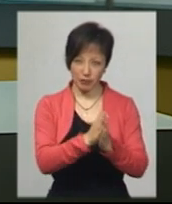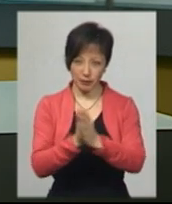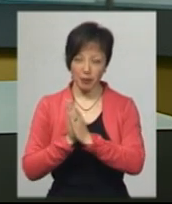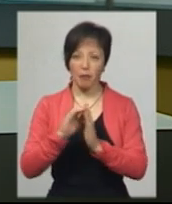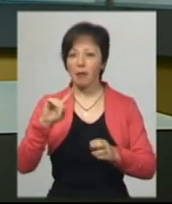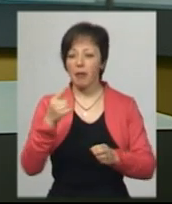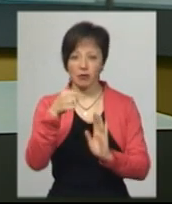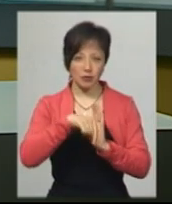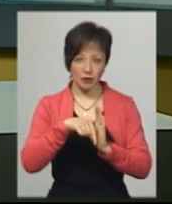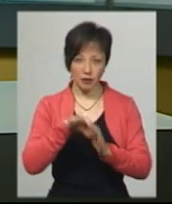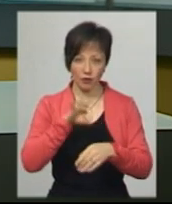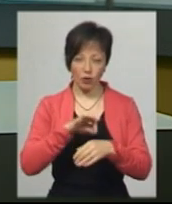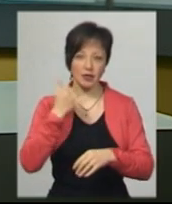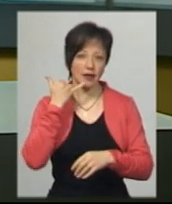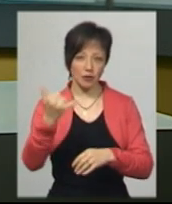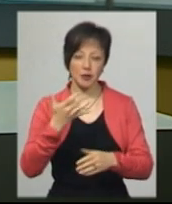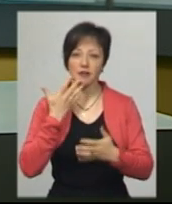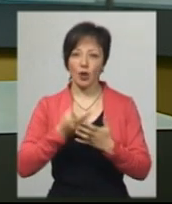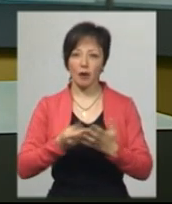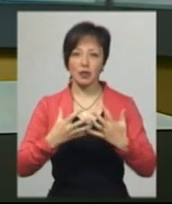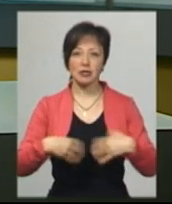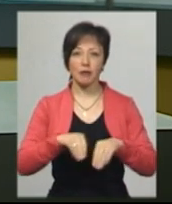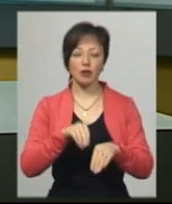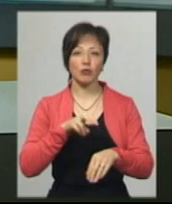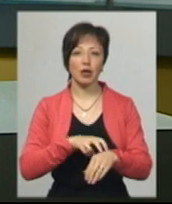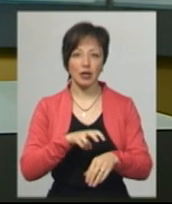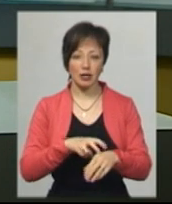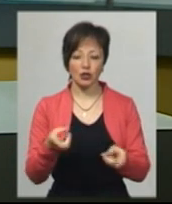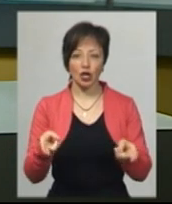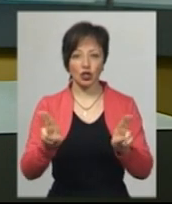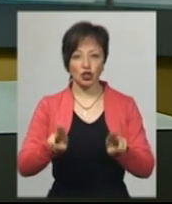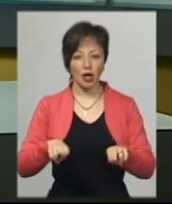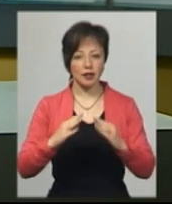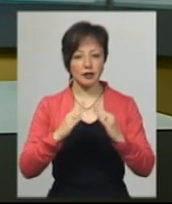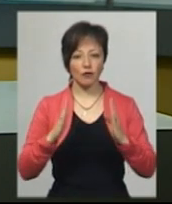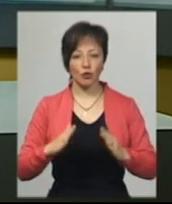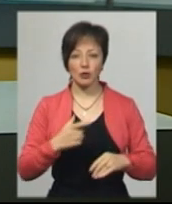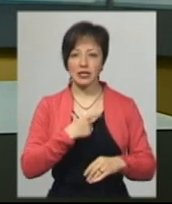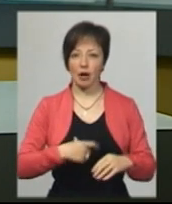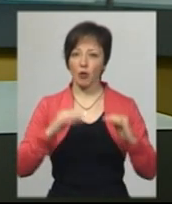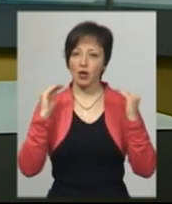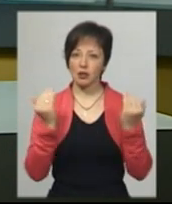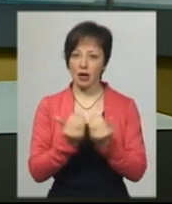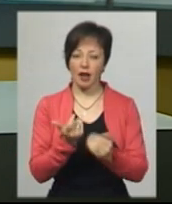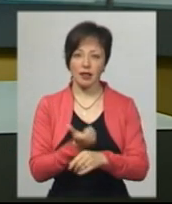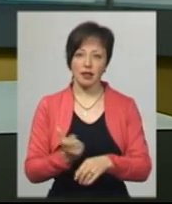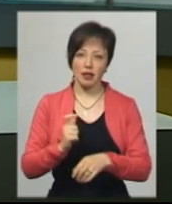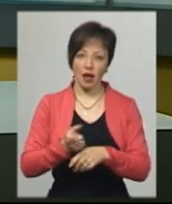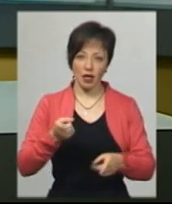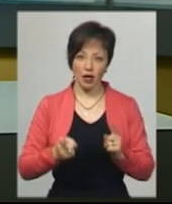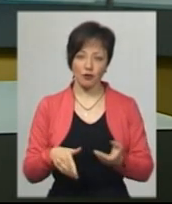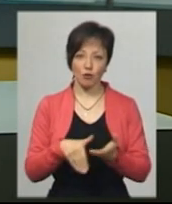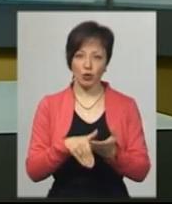захворювань, обов'язково зателефонуйте своєму сімейному лікарю. Залишайтеся вдома. Самоізоляція – найдієвіший спосіб